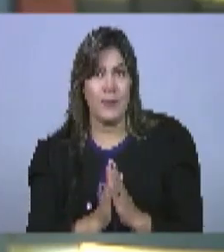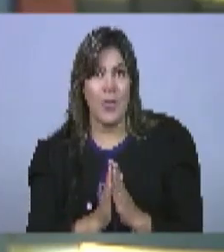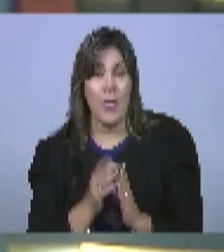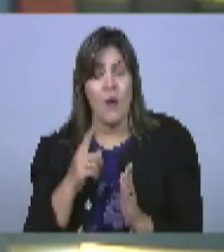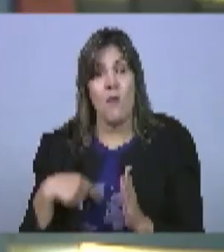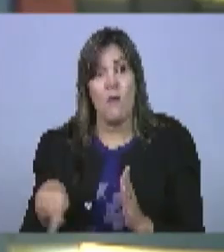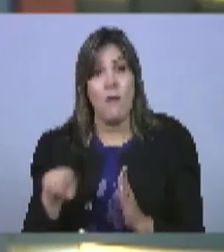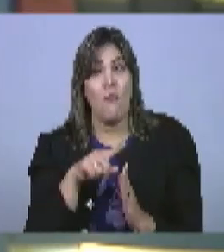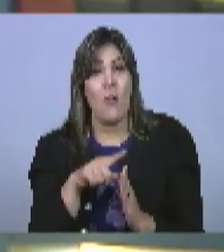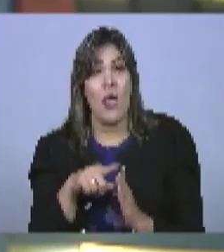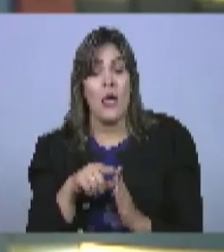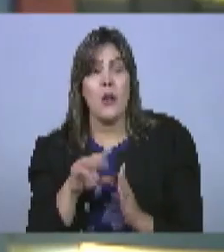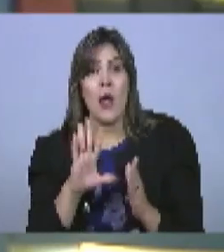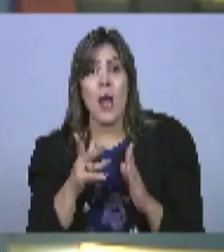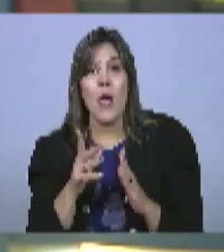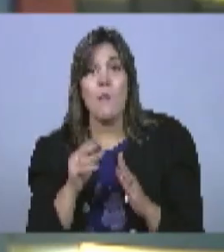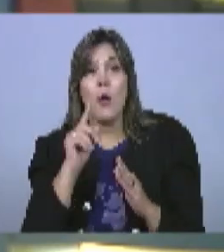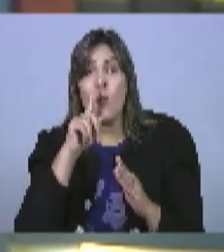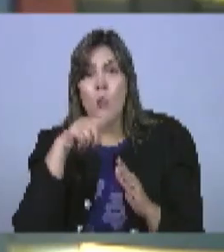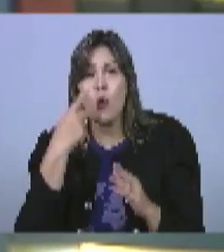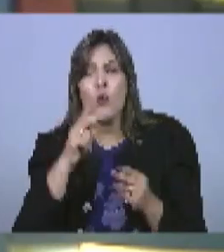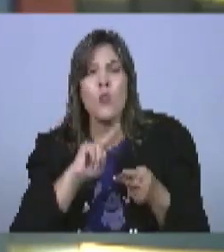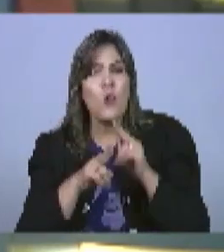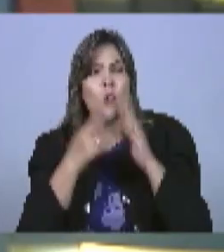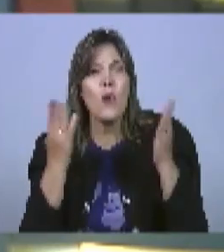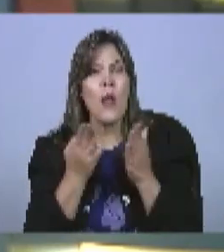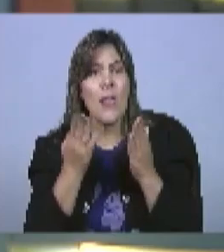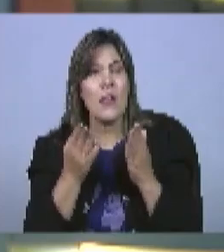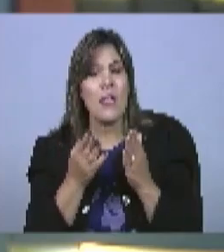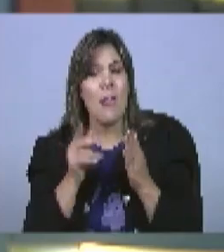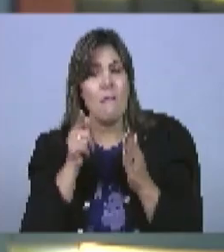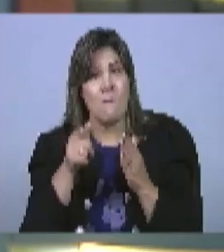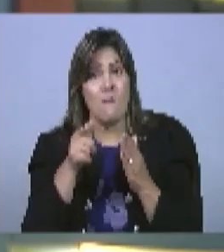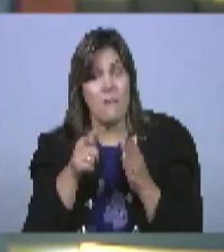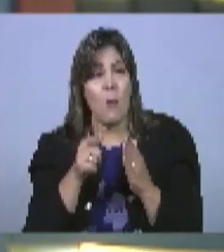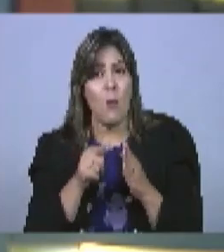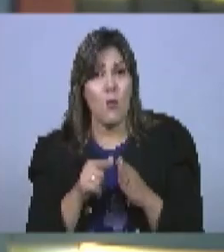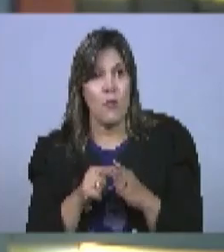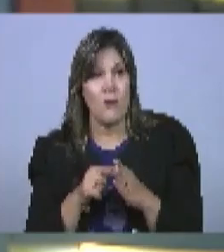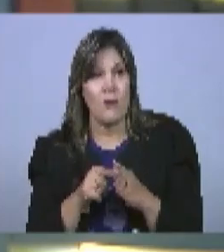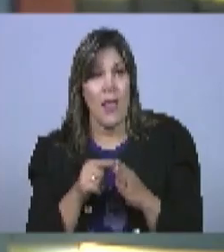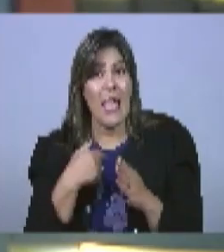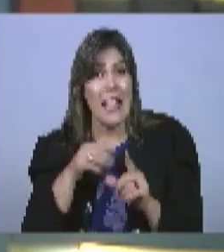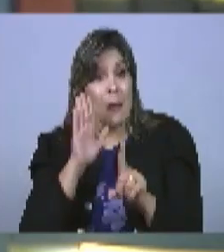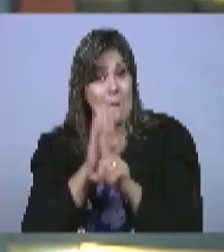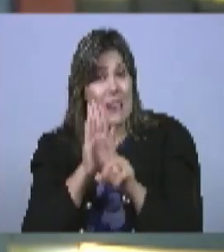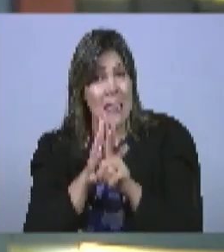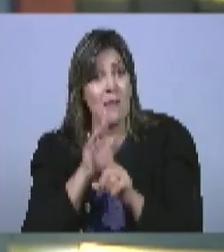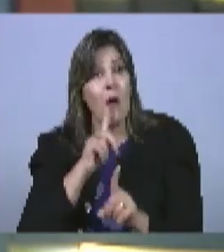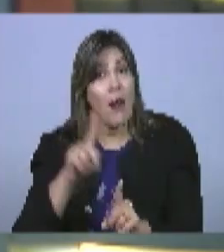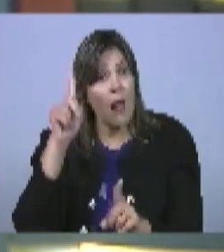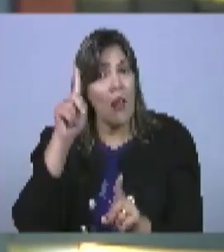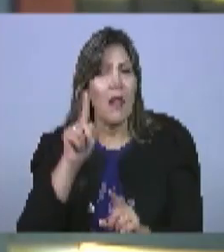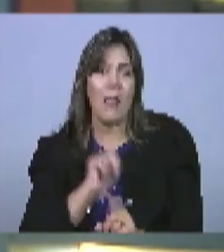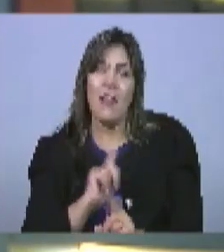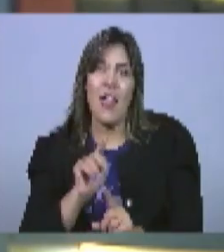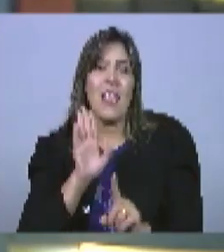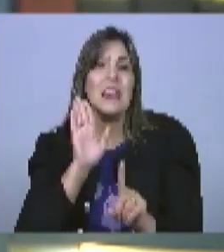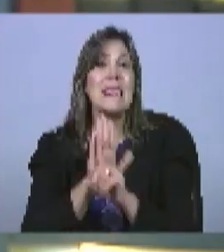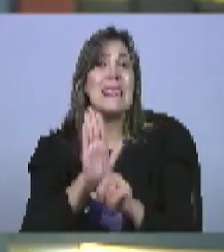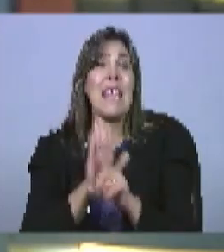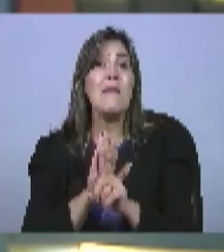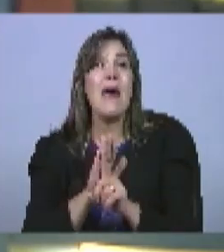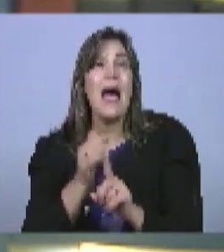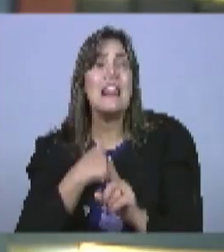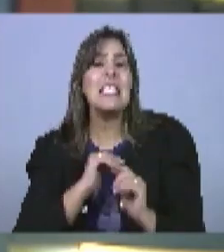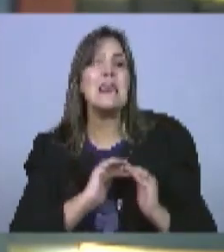فنحن عندما نسجل موقف تجاه ما حدث هذا الموقف ليس دفاعا عن الله ولكنه دفاعا عما